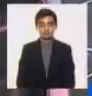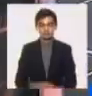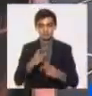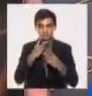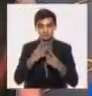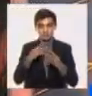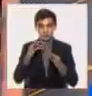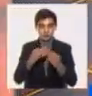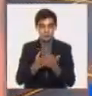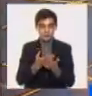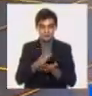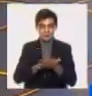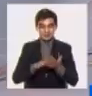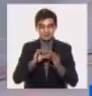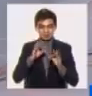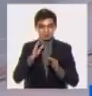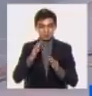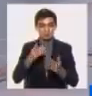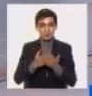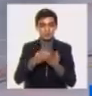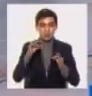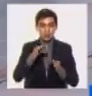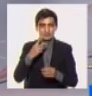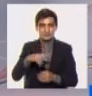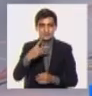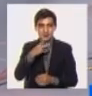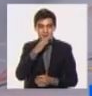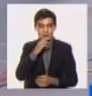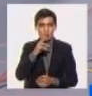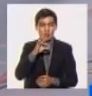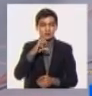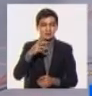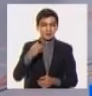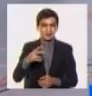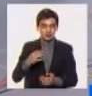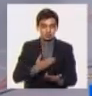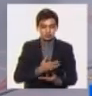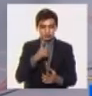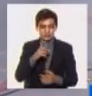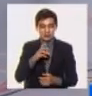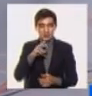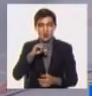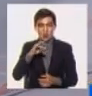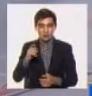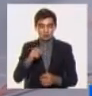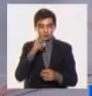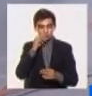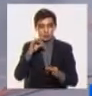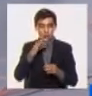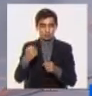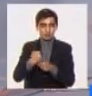В эфире Информбюро. Продолжаем выпуск. 22-летняя жительница Кустаная Лаура Сундет обвиняет мужчину в домогательствах